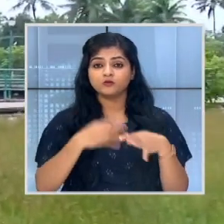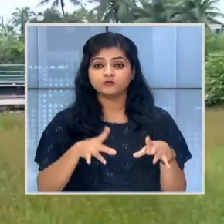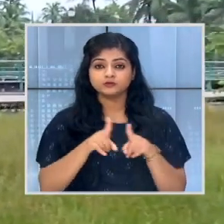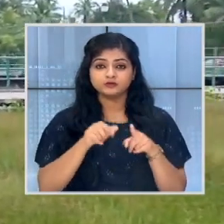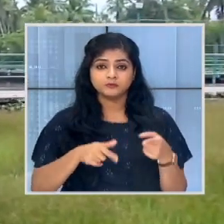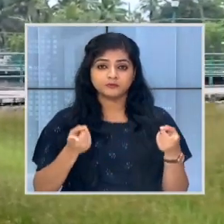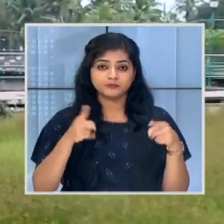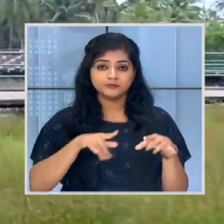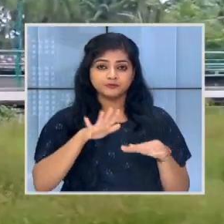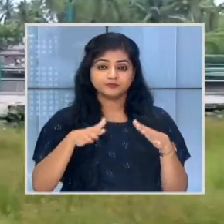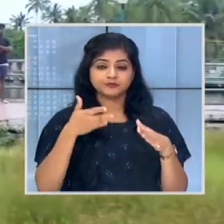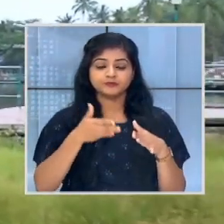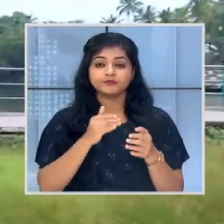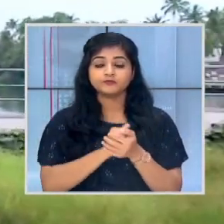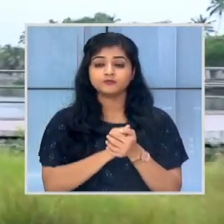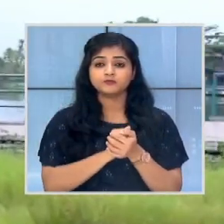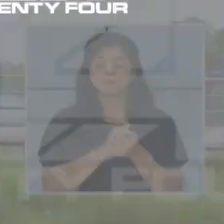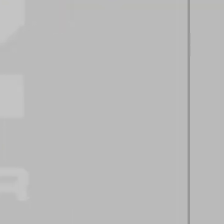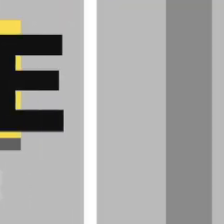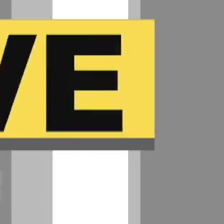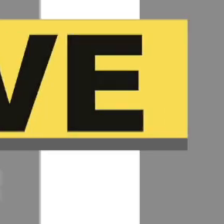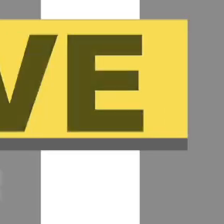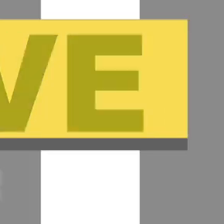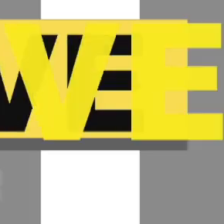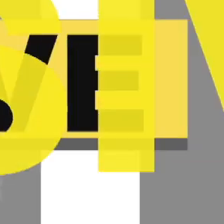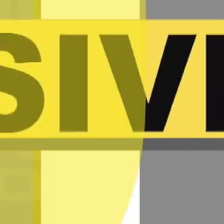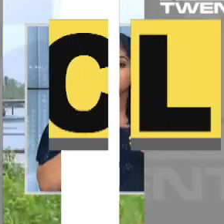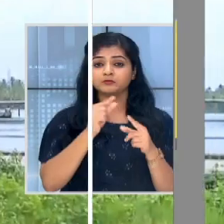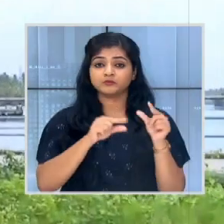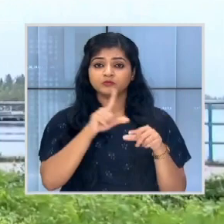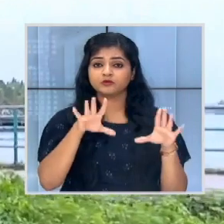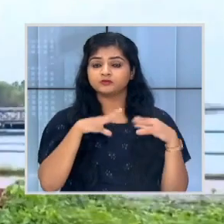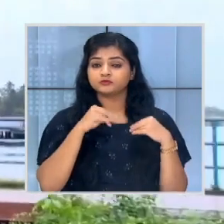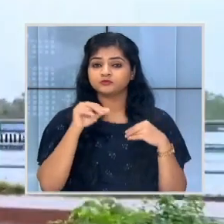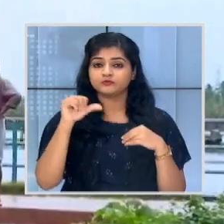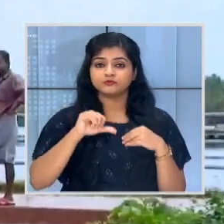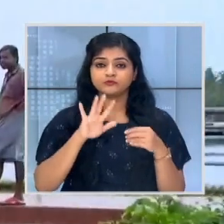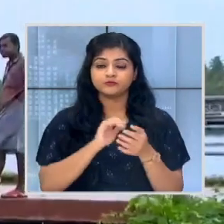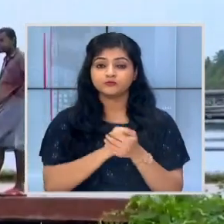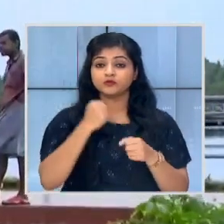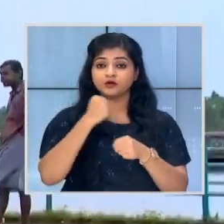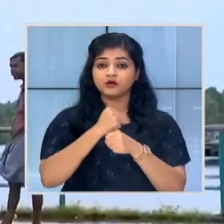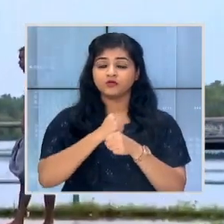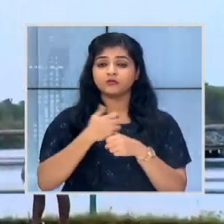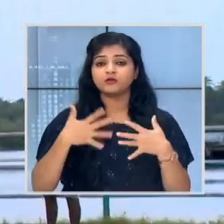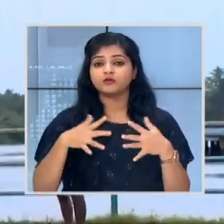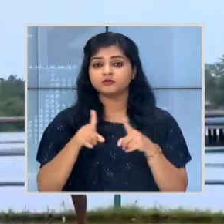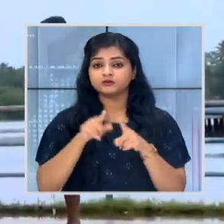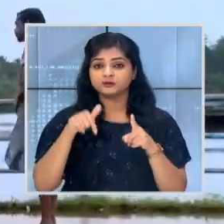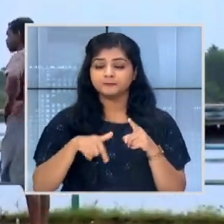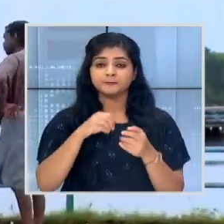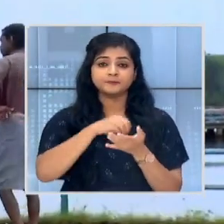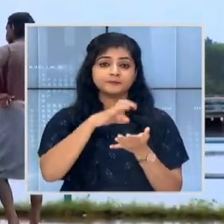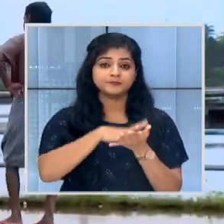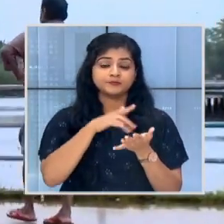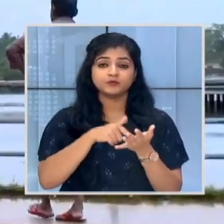നഷ്ടപ്പെടുന്ന സാഹചര്യത്തിലേക്കടക്കം കാര്യങ്ങൾ പോകുമ്പോൾ അത് ഒരു ഘട്ടത്തിൽ പോലും നമുക്ക് അംഗീകരിക്കാൻ കഴിയുന്നതല്ല. കാരണം സർക്കാരിൻ്റെ അനാസ്ഥ ഒന്നുകൊണ്ട് മാത്രമാണ് ഈ